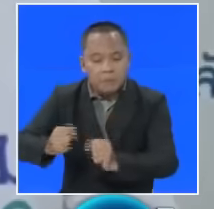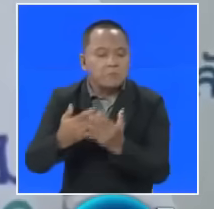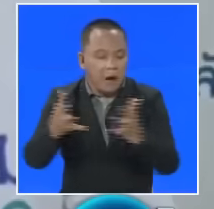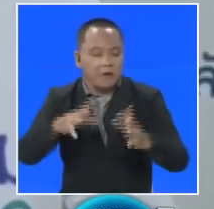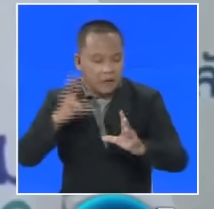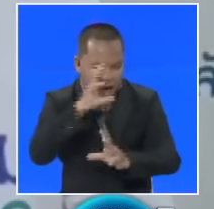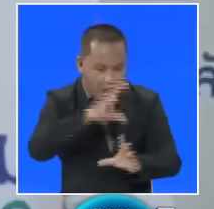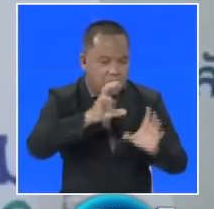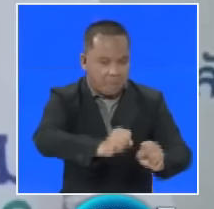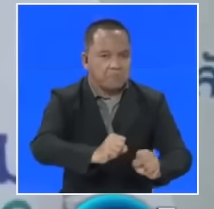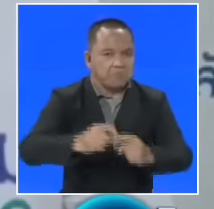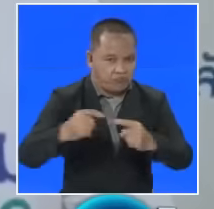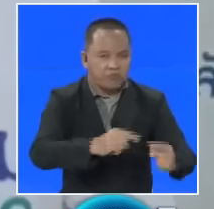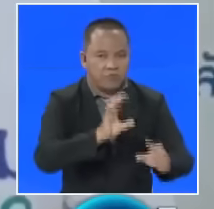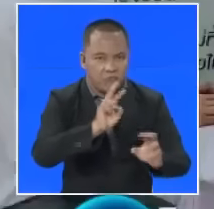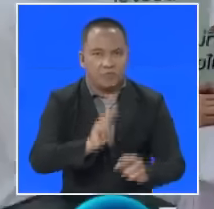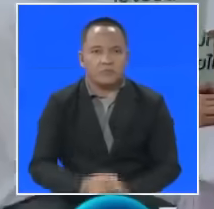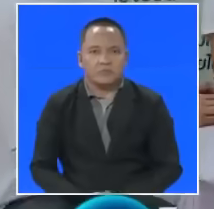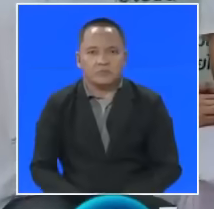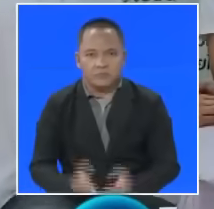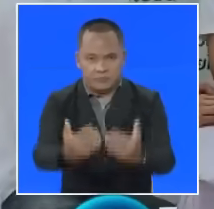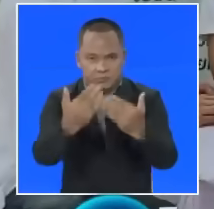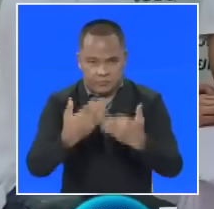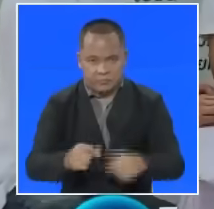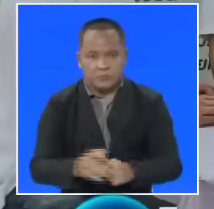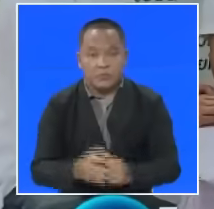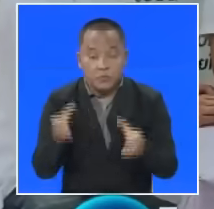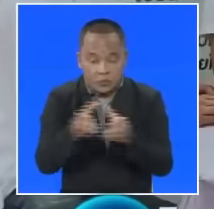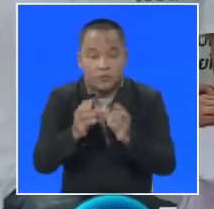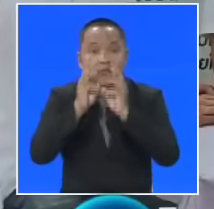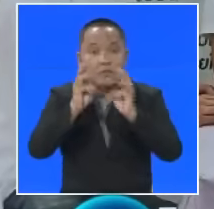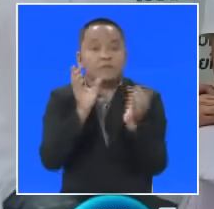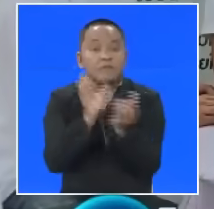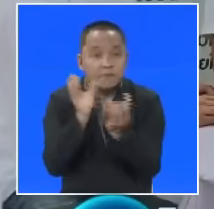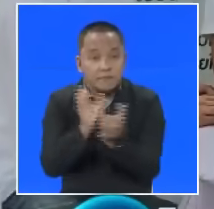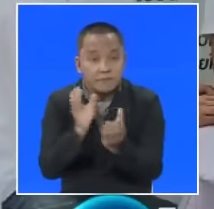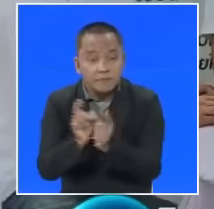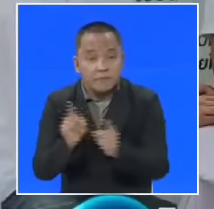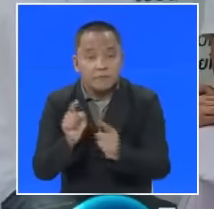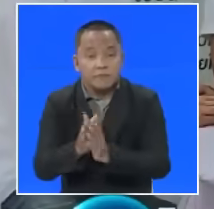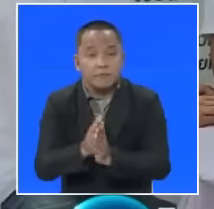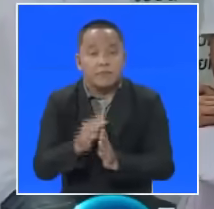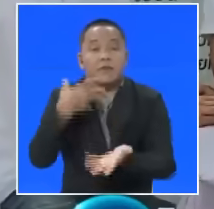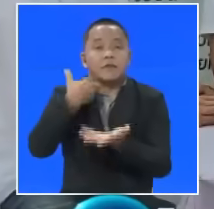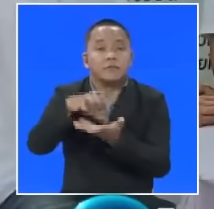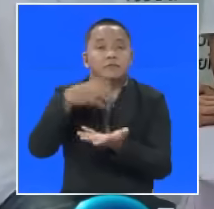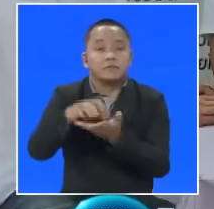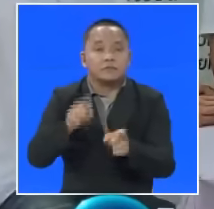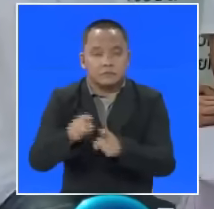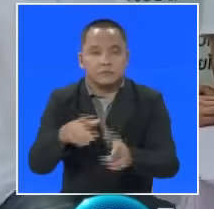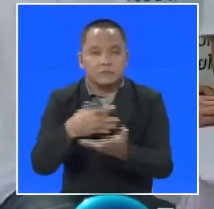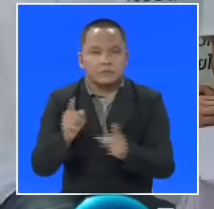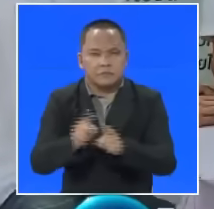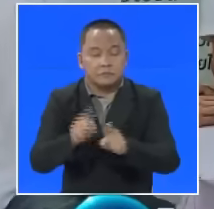าเขาก็จะตามไม่เลิก นอกจากนี้นะคะกลุ่มเว็บพนันดังกล่าวเนี่ยที่คุณเอกภพเล่าให้ฟังบอกว่